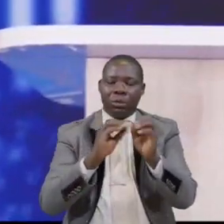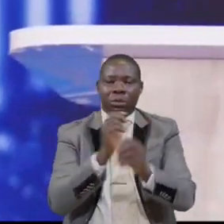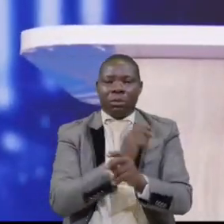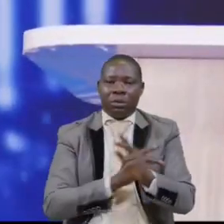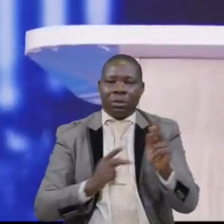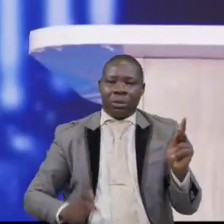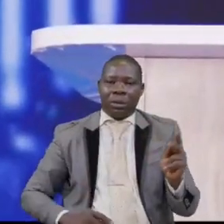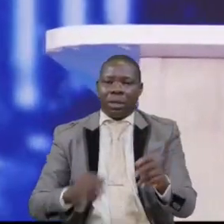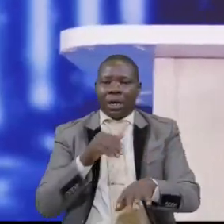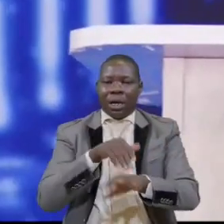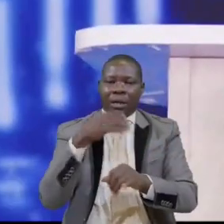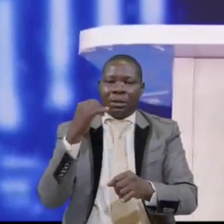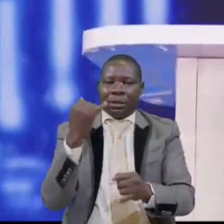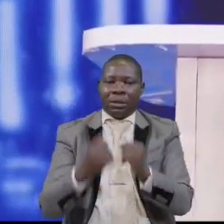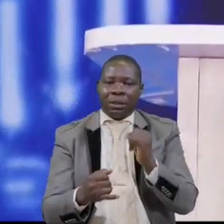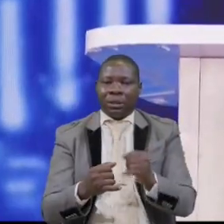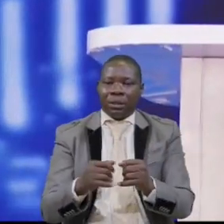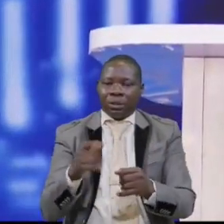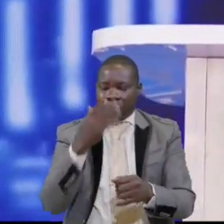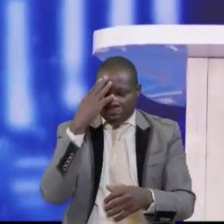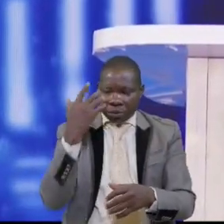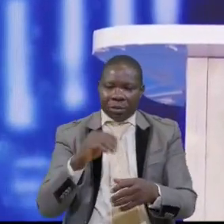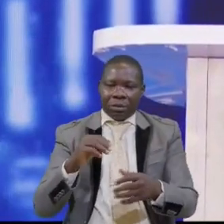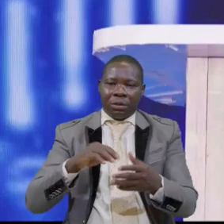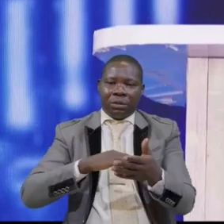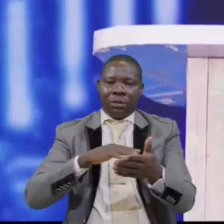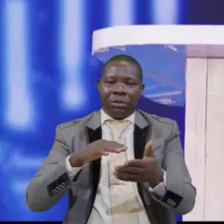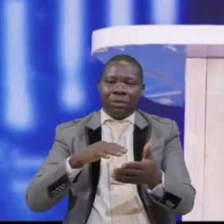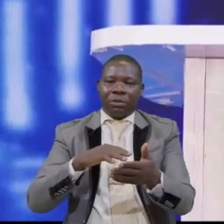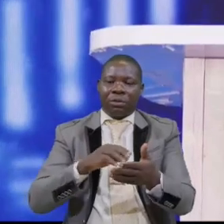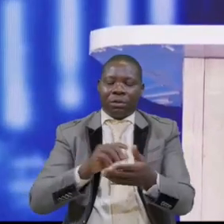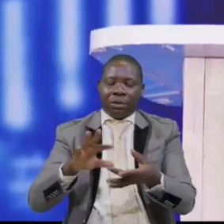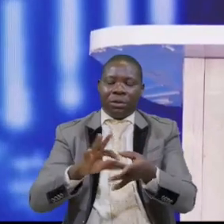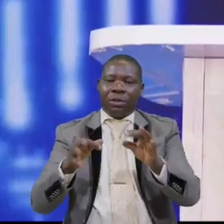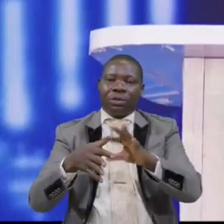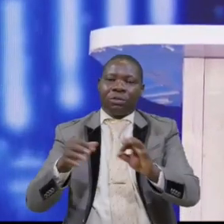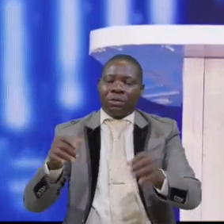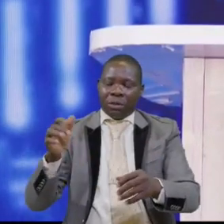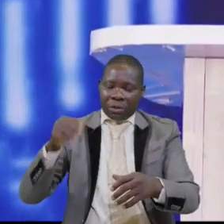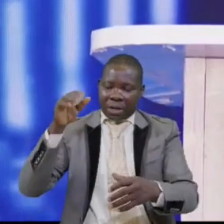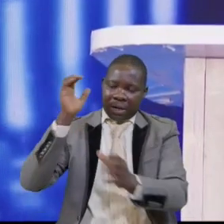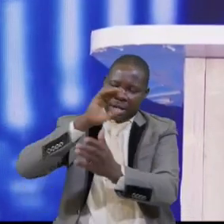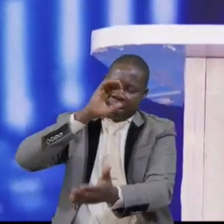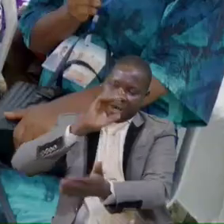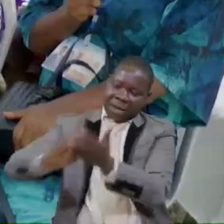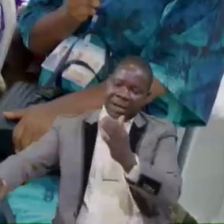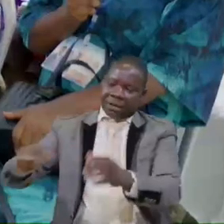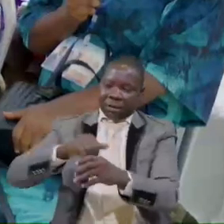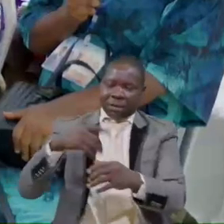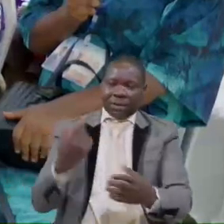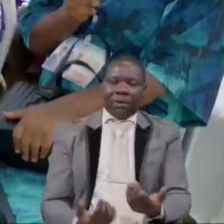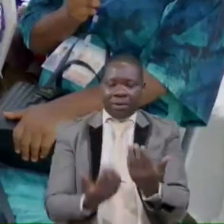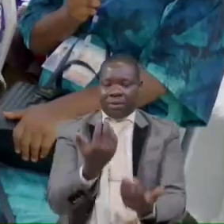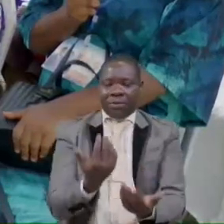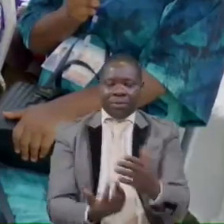Finalement, vous connaissez l'histoire. Ils ont été jetés dans la fournaise ardente et ils sont tenus. Et tu vas